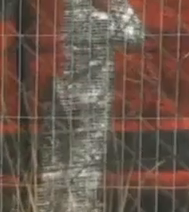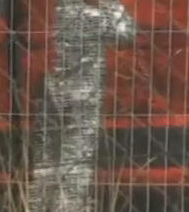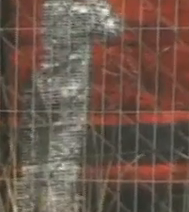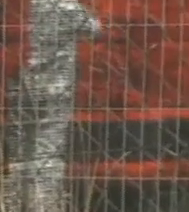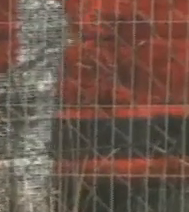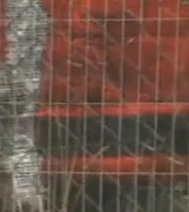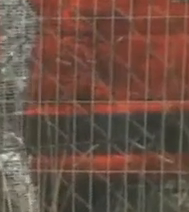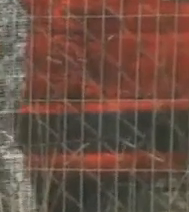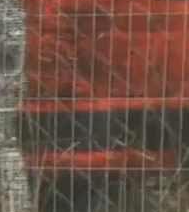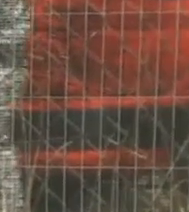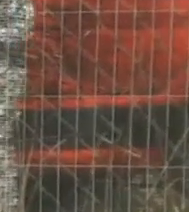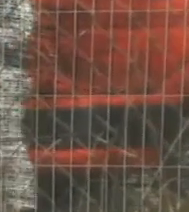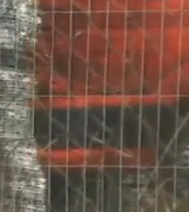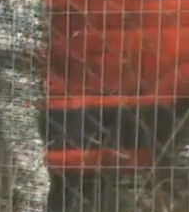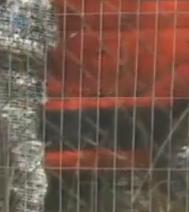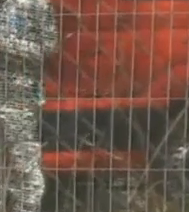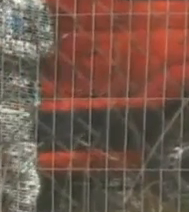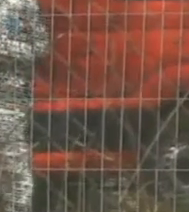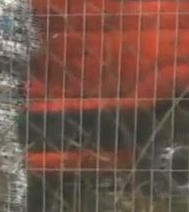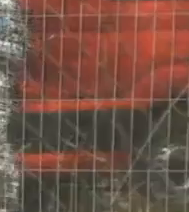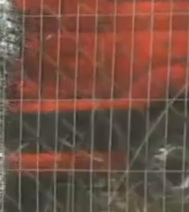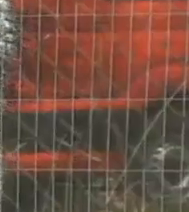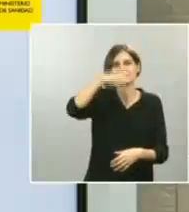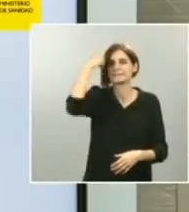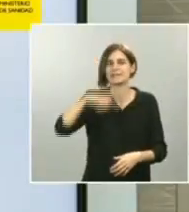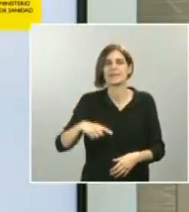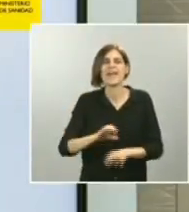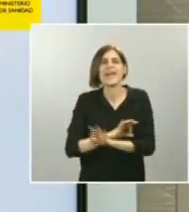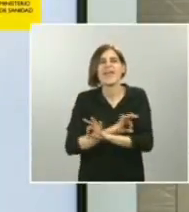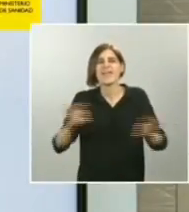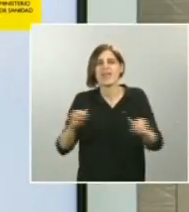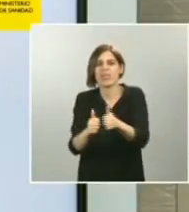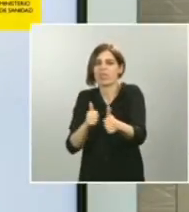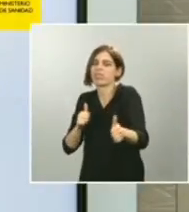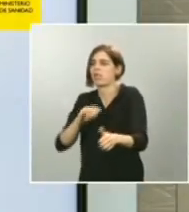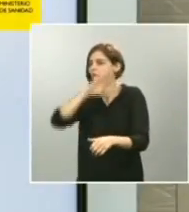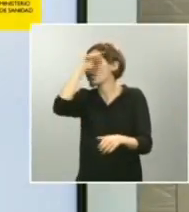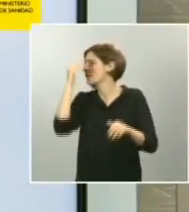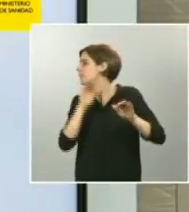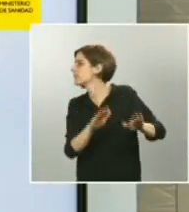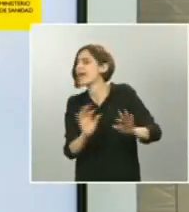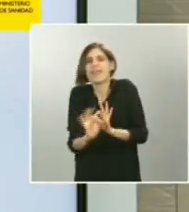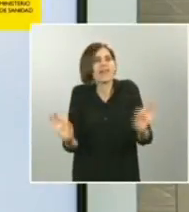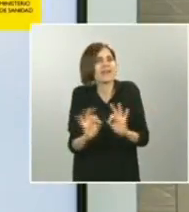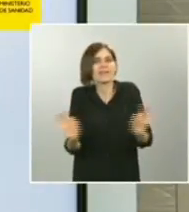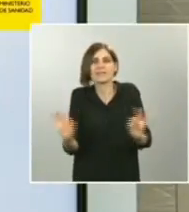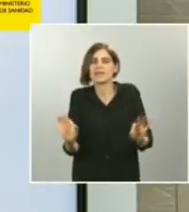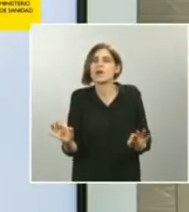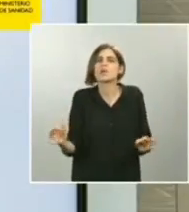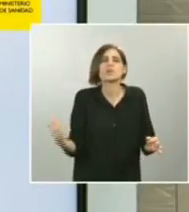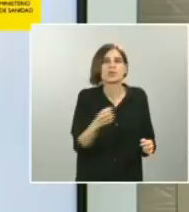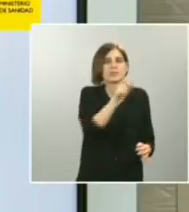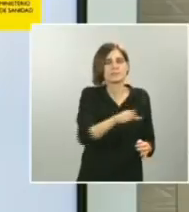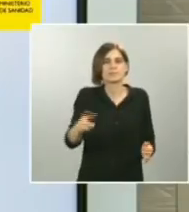descens de les necessitats dels serveis funeraris de Madrid. Nadie se va a ir de este mundo sin una palabra de cariña, sin un afecto, sin una muestra de